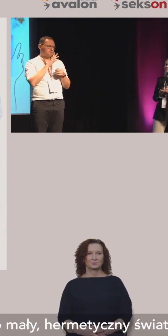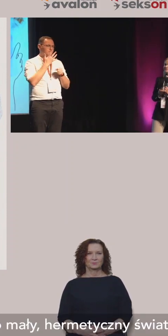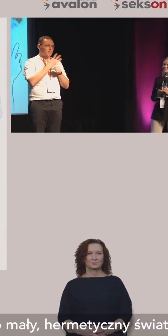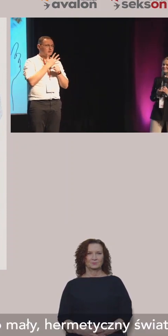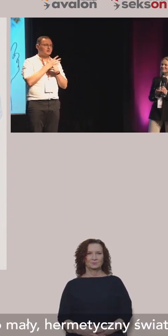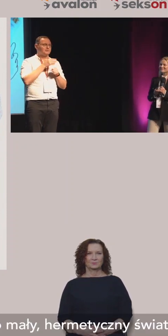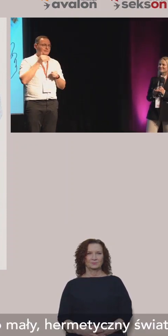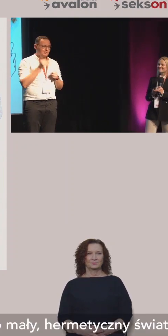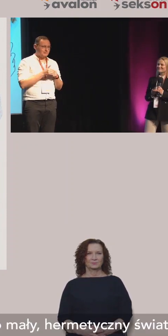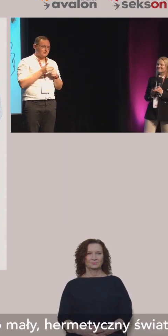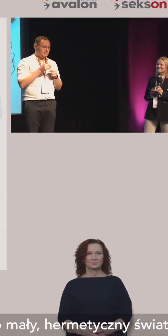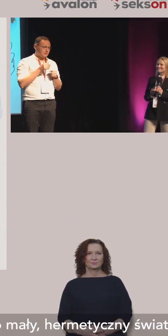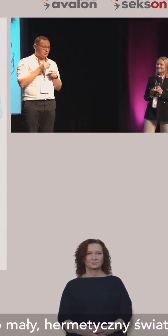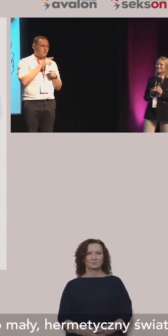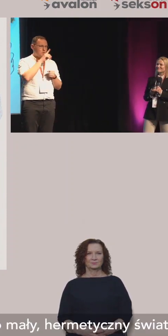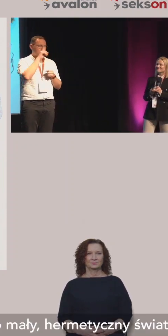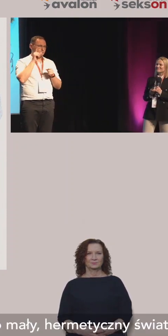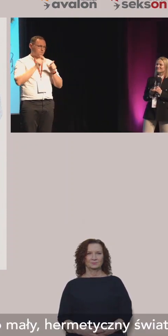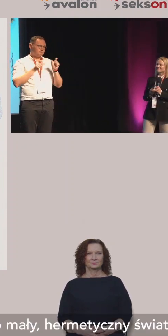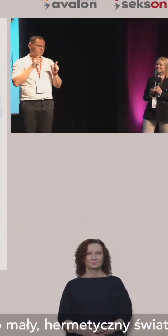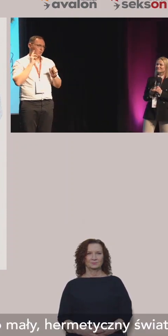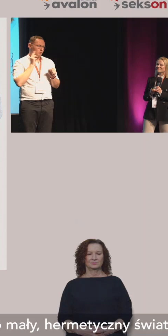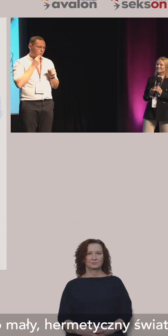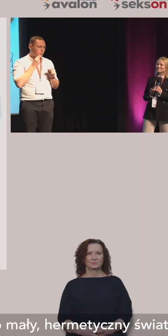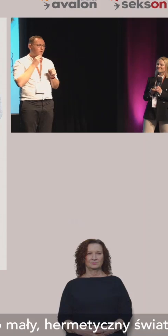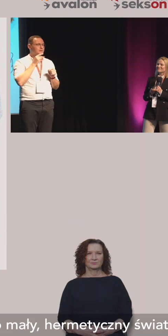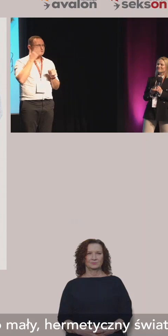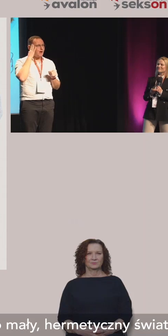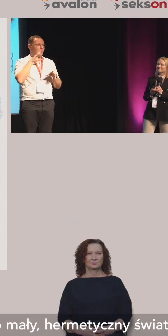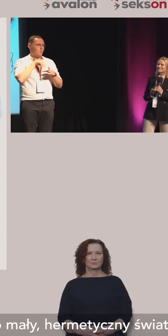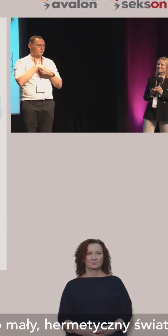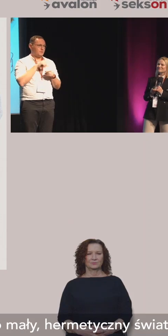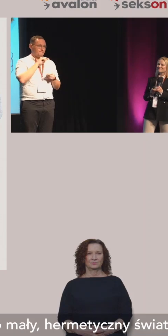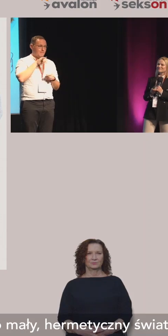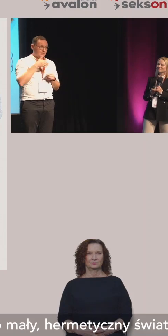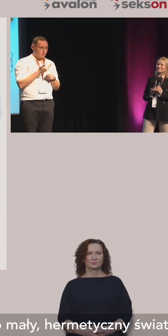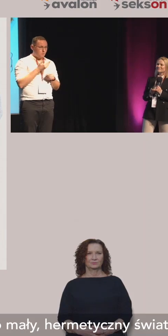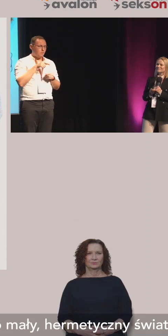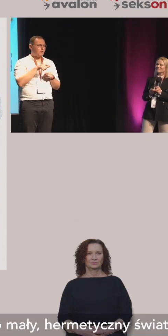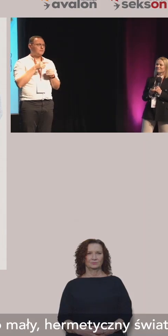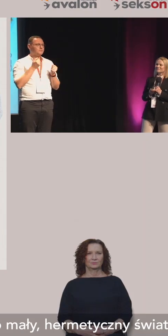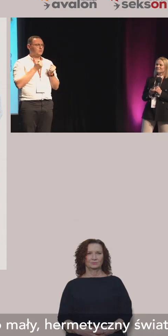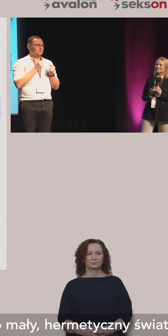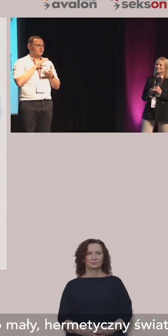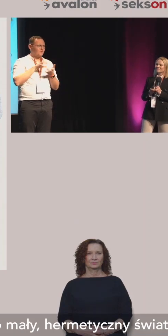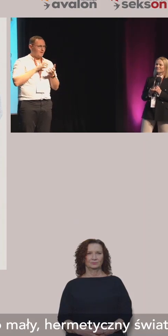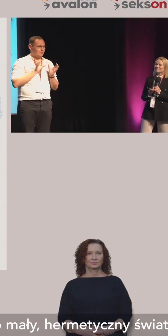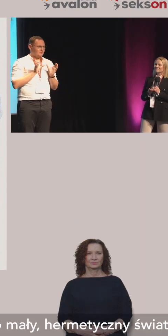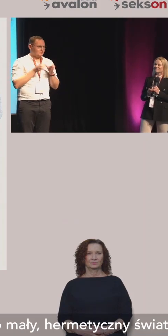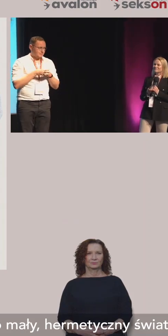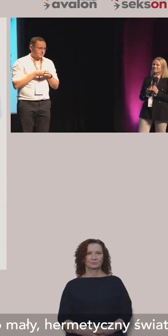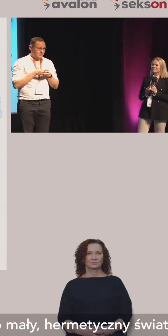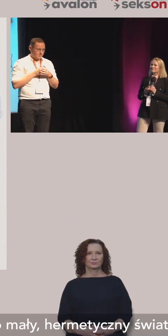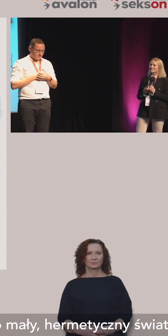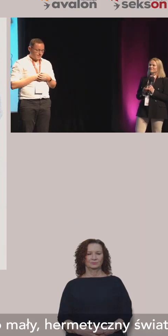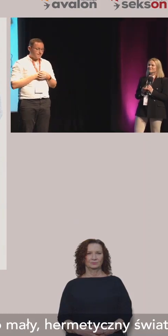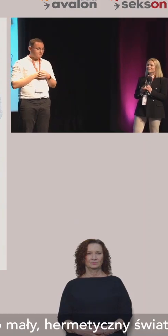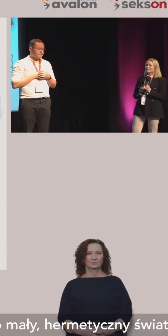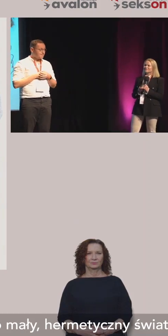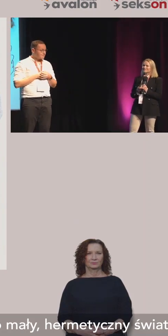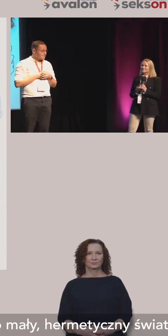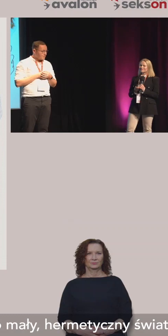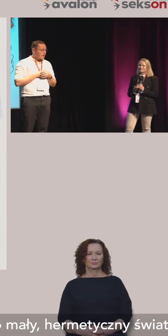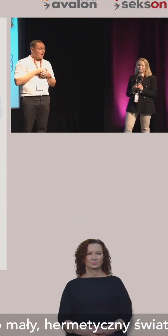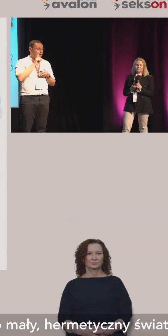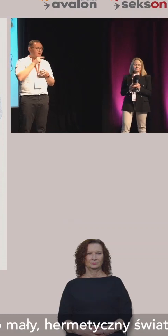Tak naprawdę około 50 tysięcy osób głuchych zna język migowy. Jest to